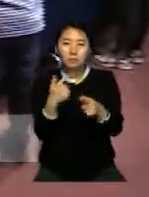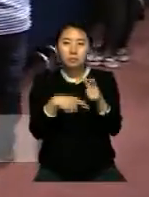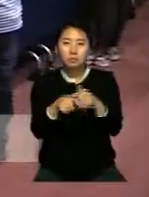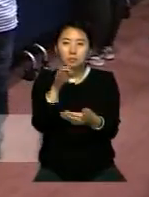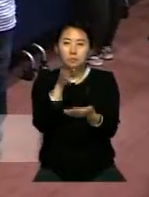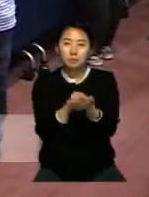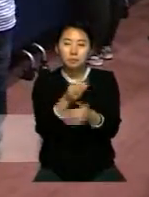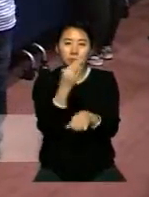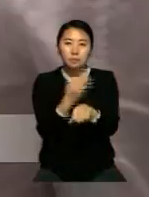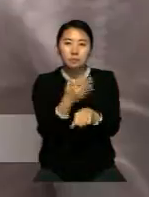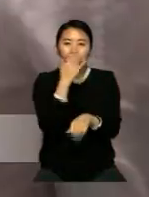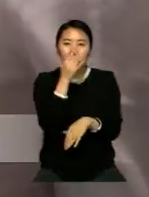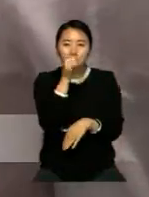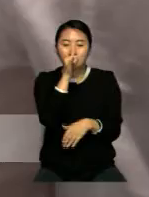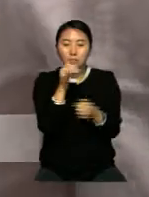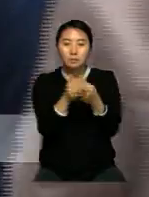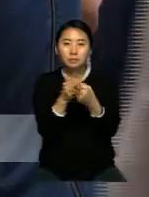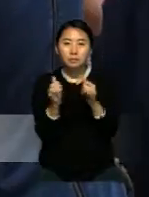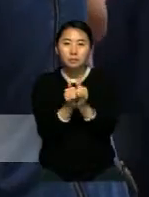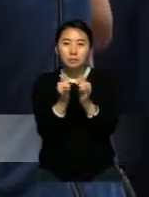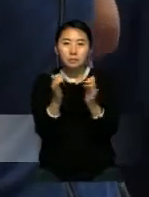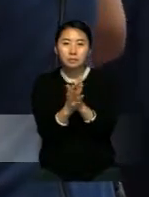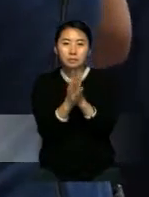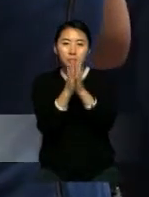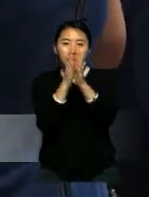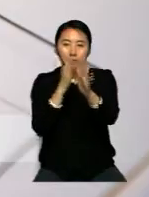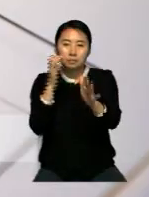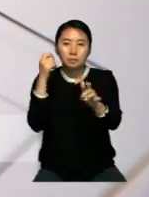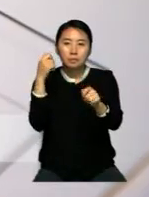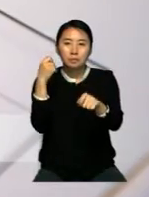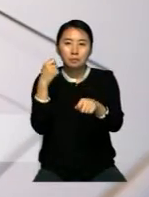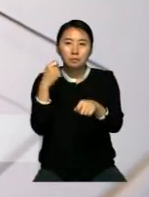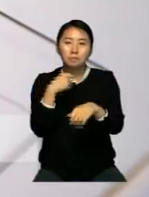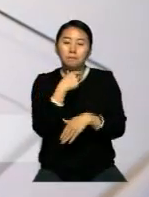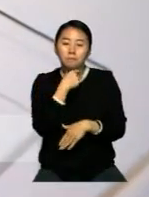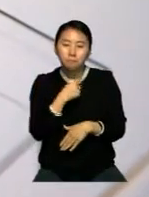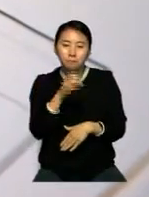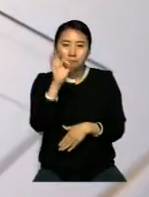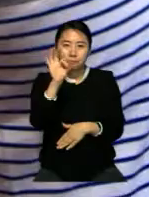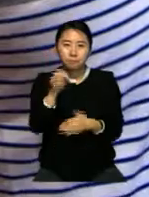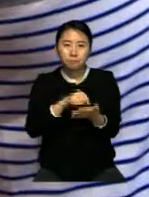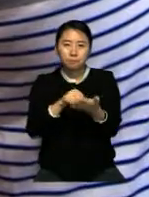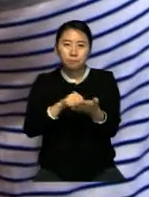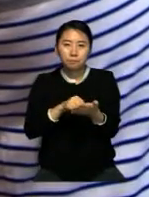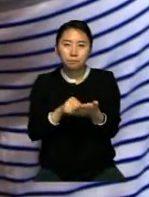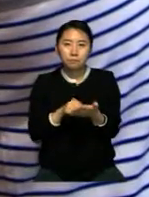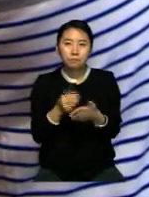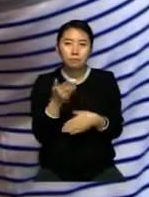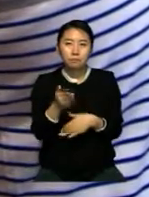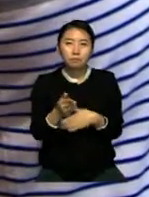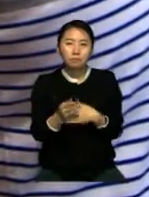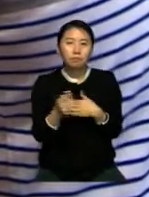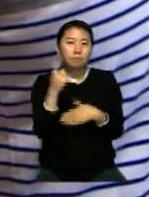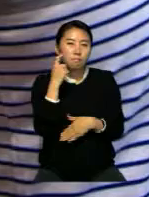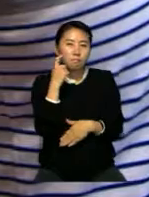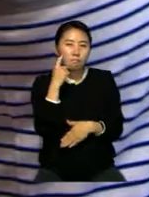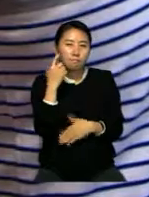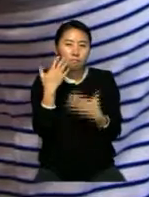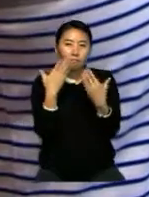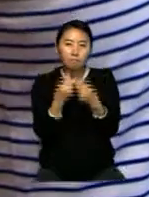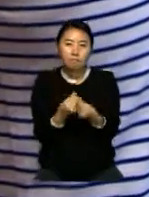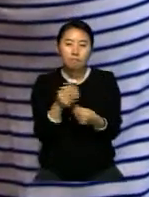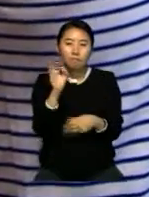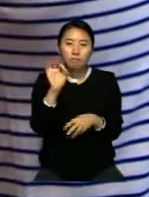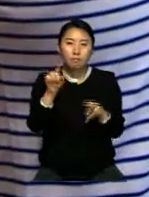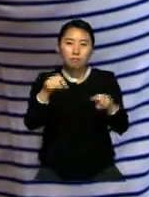있는 장점에 사람들은 줄을 지어 낙찰가 써내기에 바쁩니다. 위조품일 경우